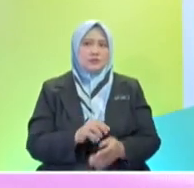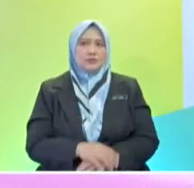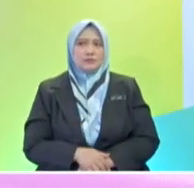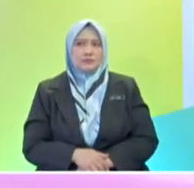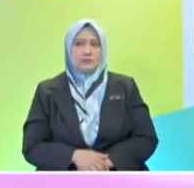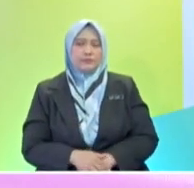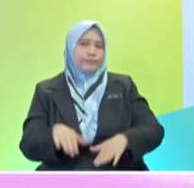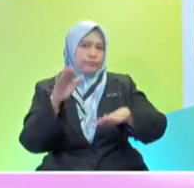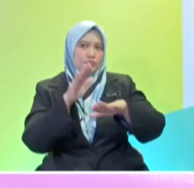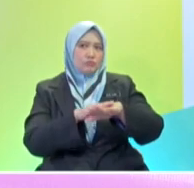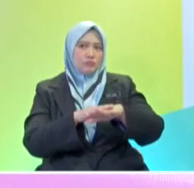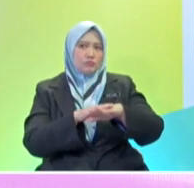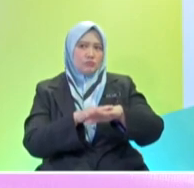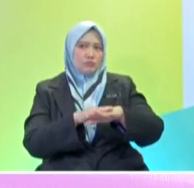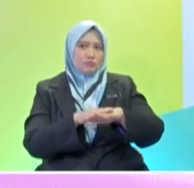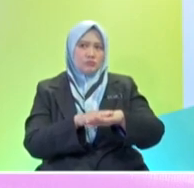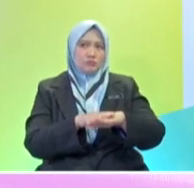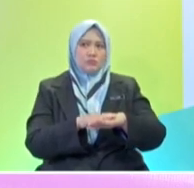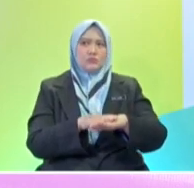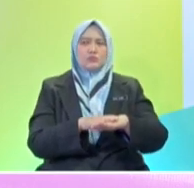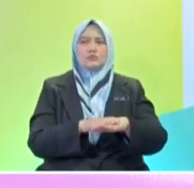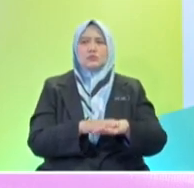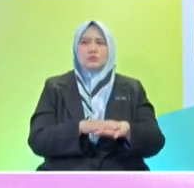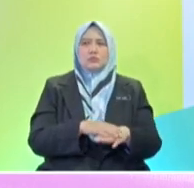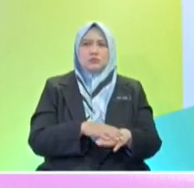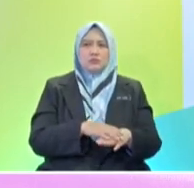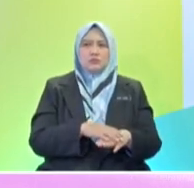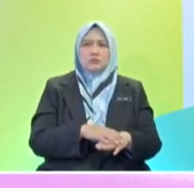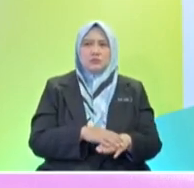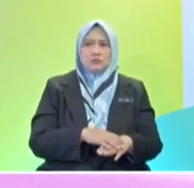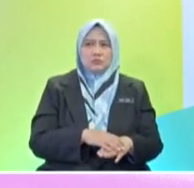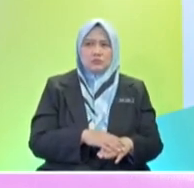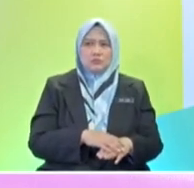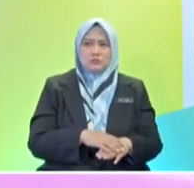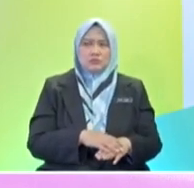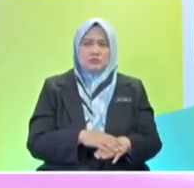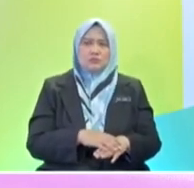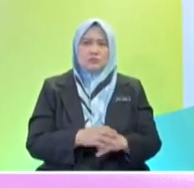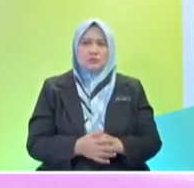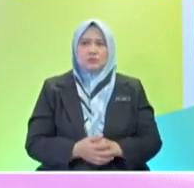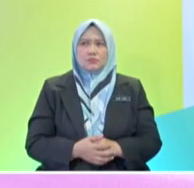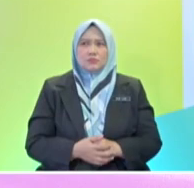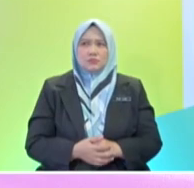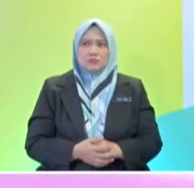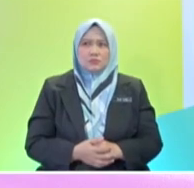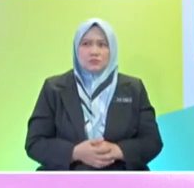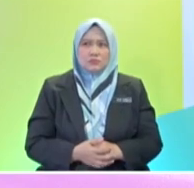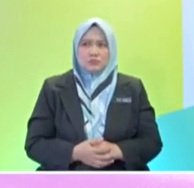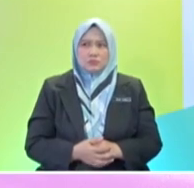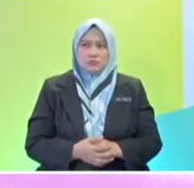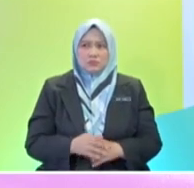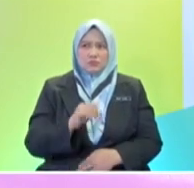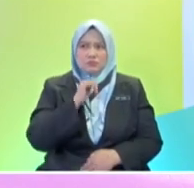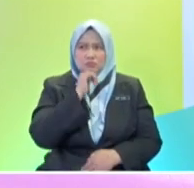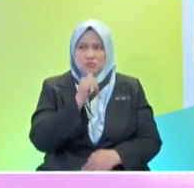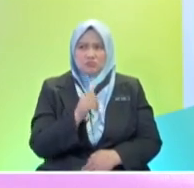ni atas dia ada empat kaki, bawah pun ada empat kaki juga. Tapi cikgu Atha kata bukan haiwan